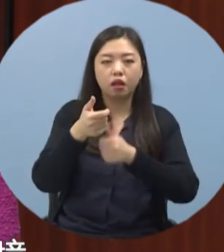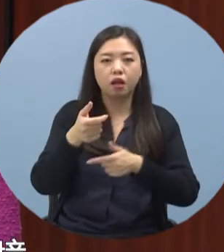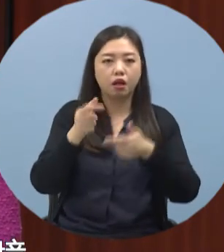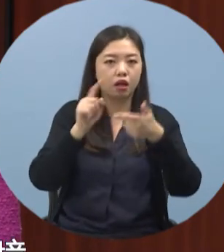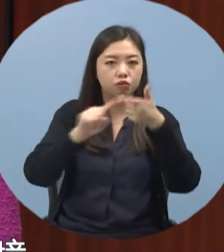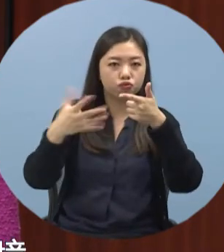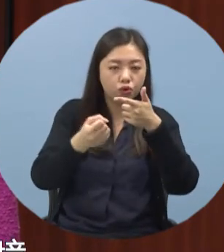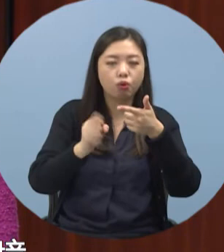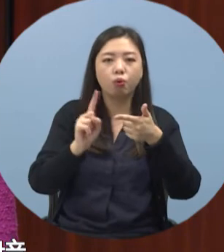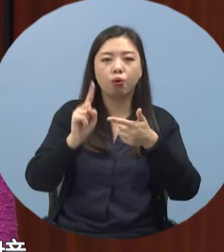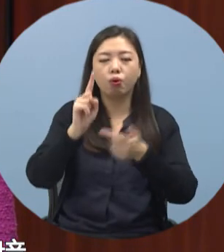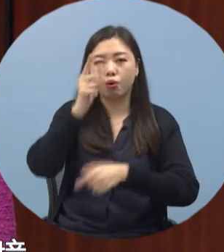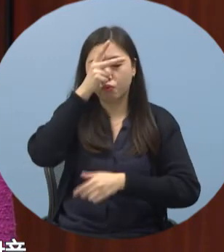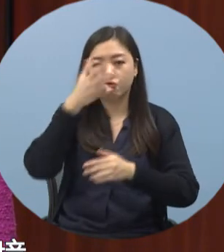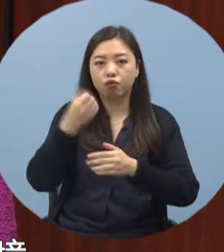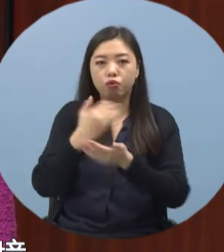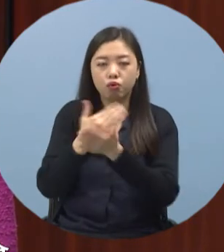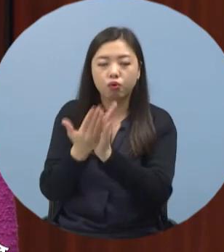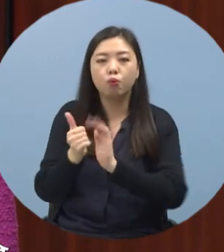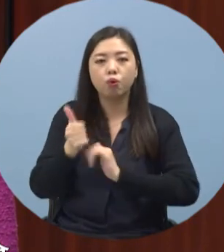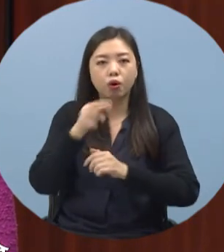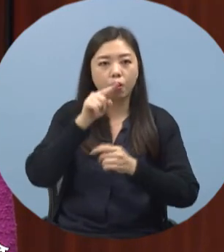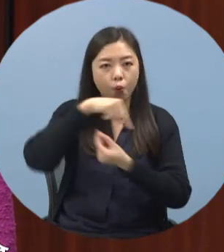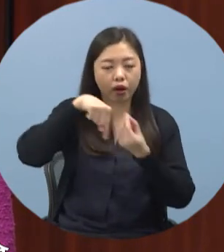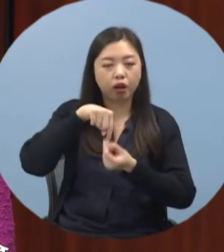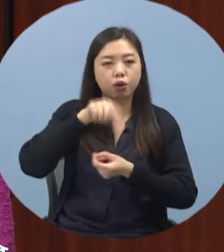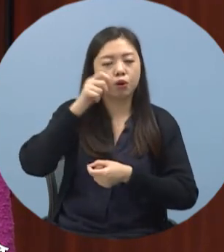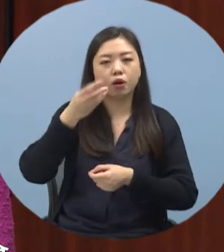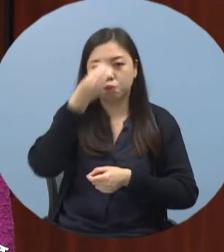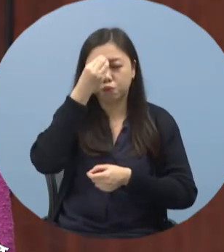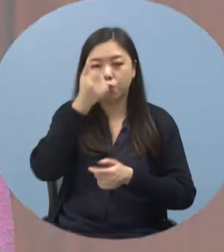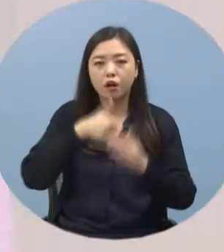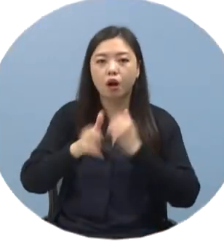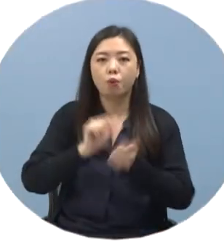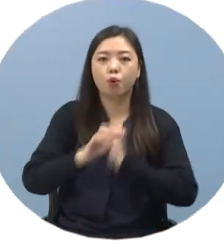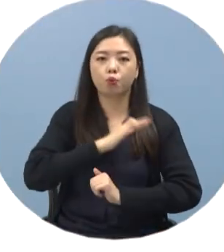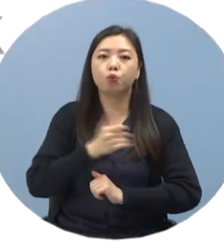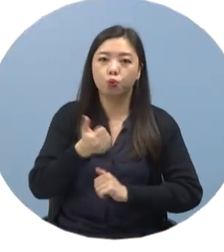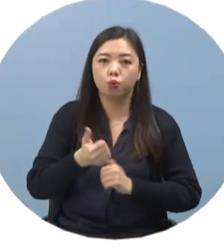長、局長來到去熟悉一下環境，亦都可以加入政府的委員會。